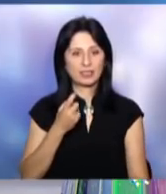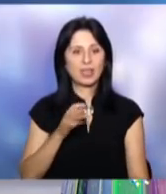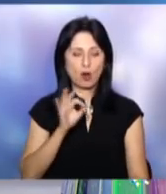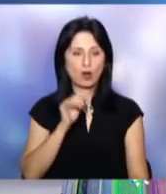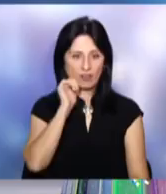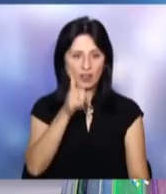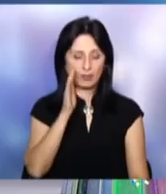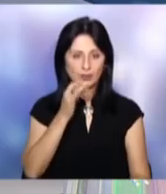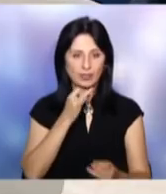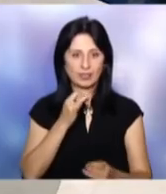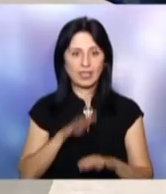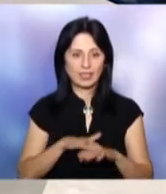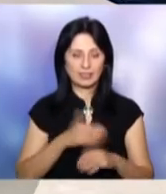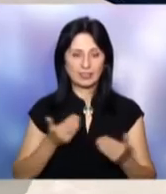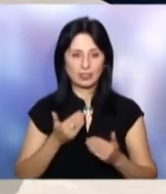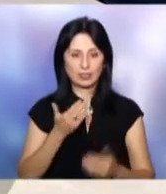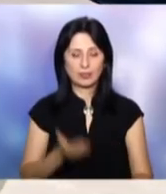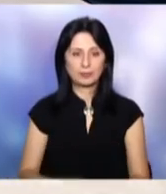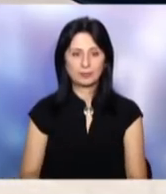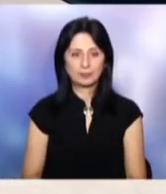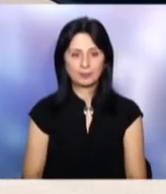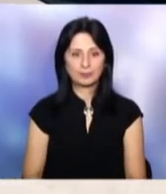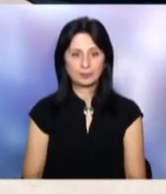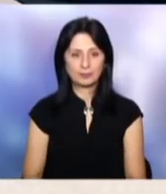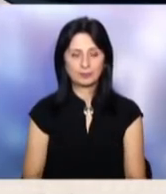ამაზე ვისაუბრებთ ხვალ ნახვამდის დღესდღეობას გისურვებთ.